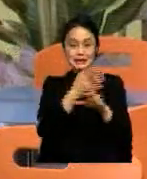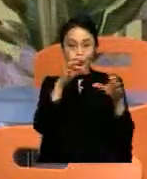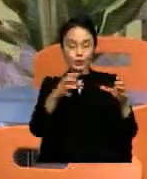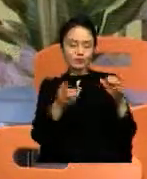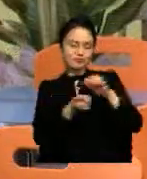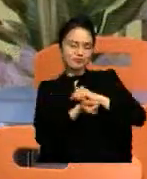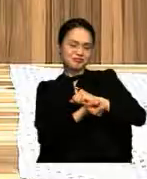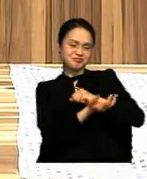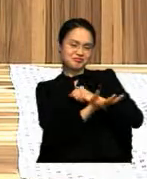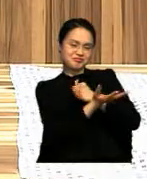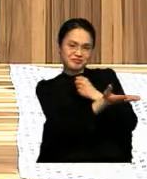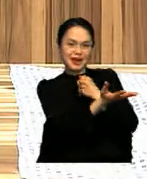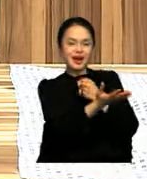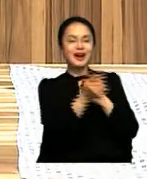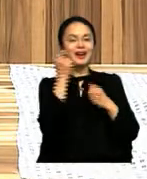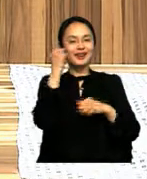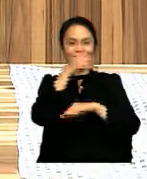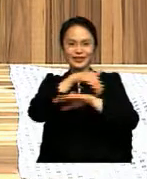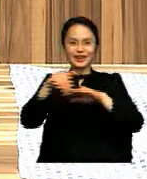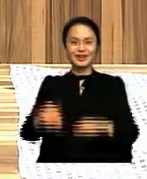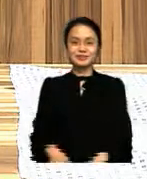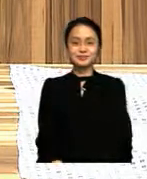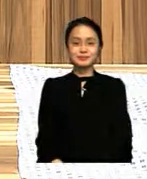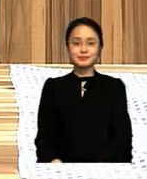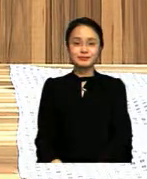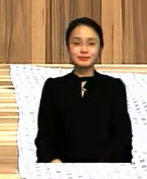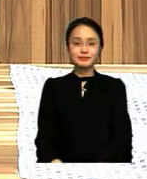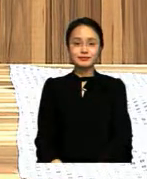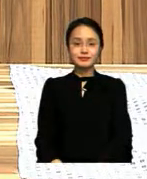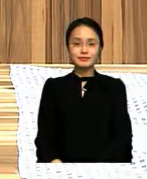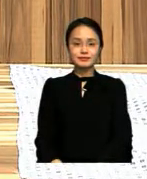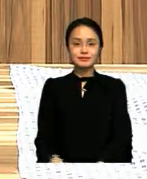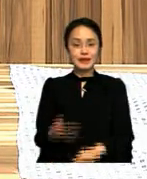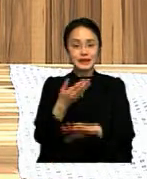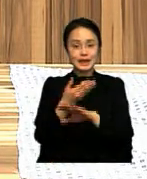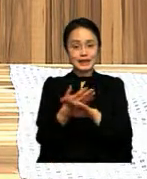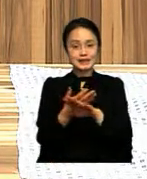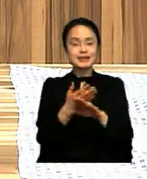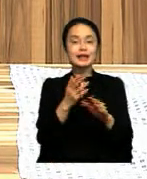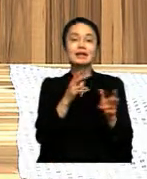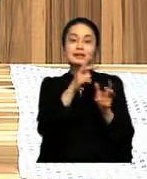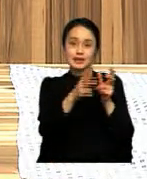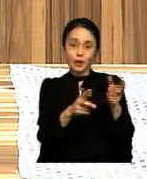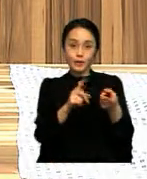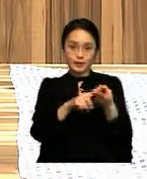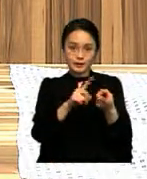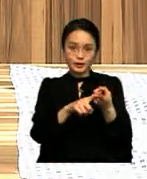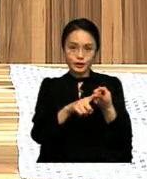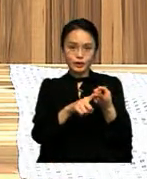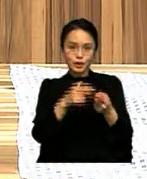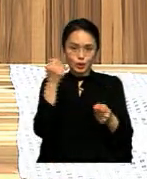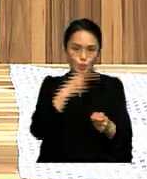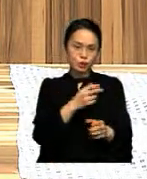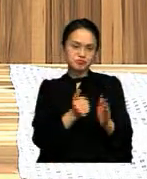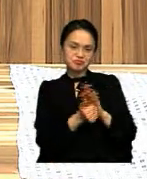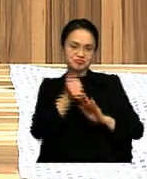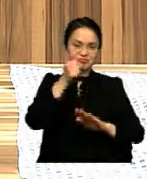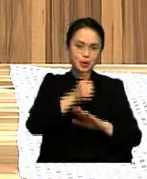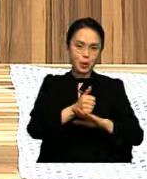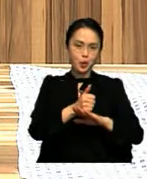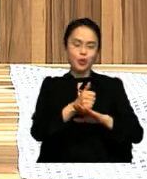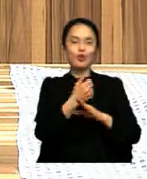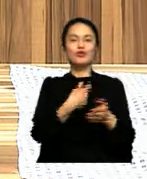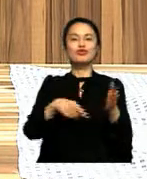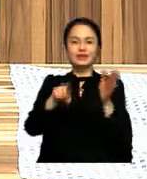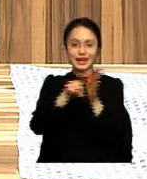주력할 방침입니다. 저희가 이제 다른 공모사업에 응모할 수 있도록 여기 이제 사무장을 통해서